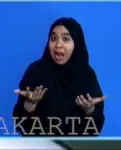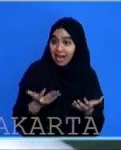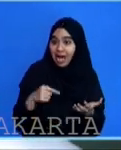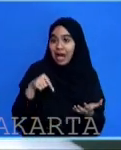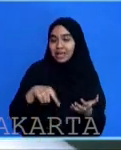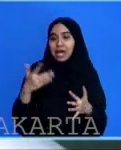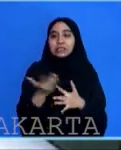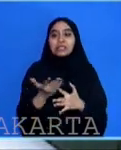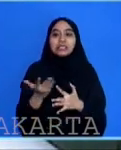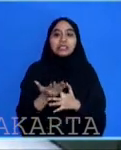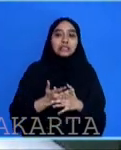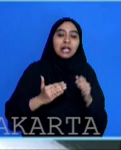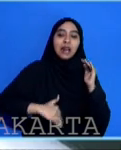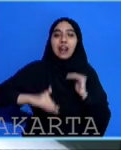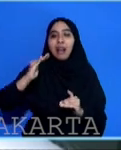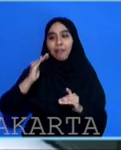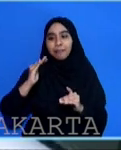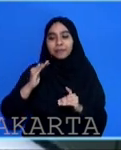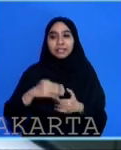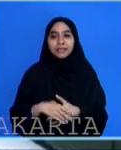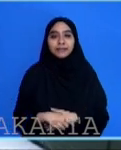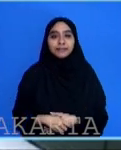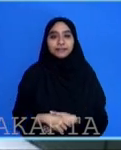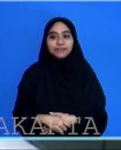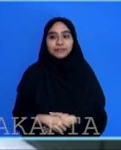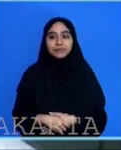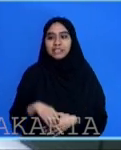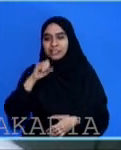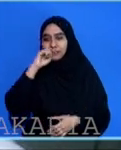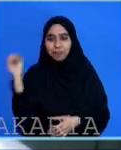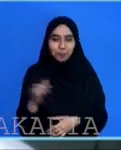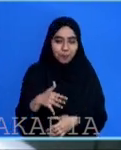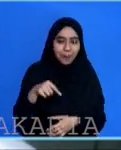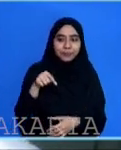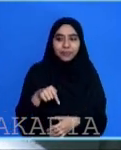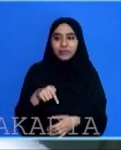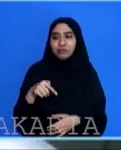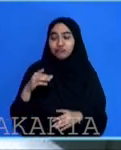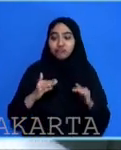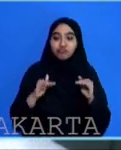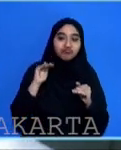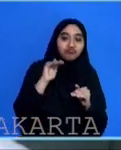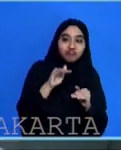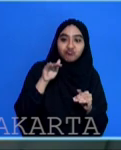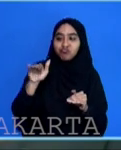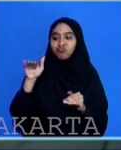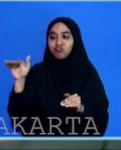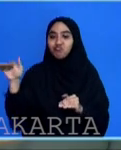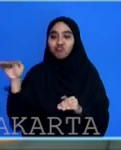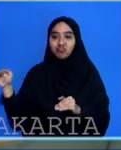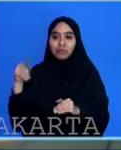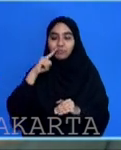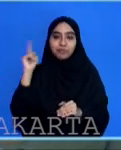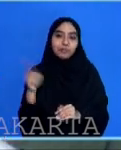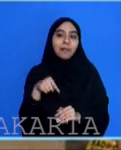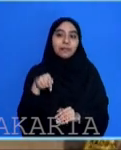bisa lebih cepat dikunjungi, tapi bagaimana